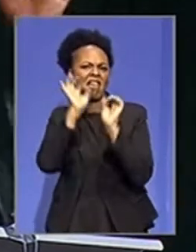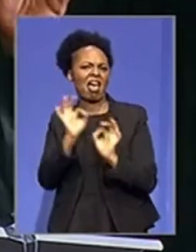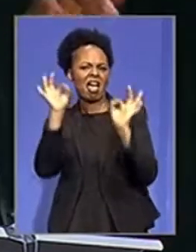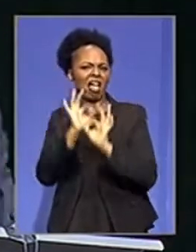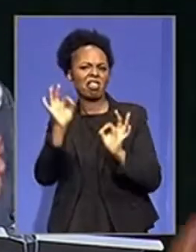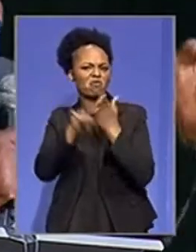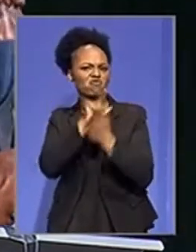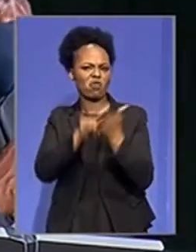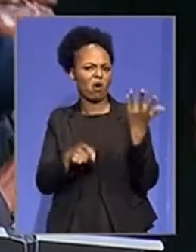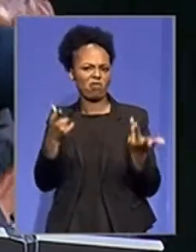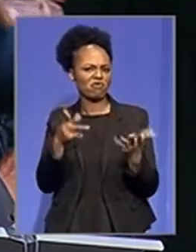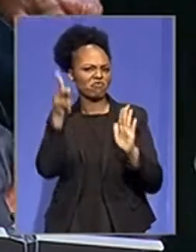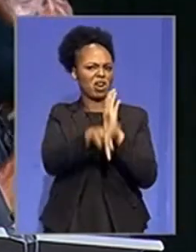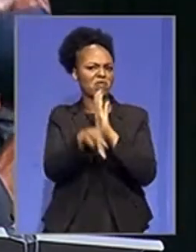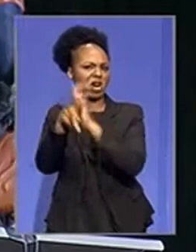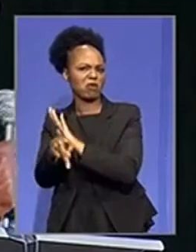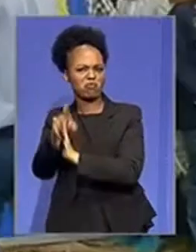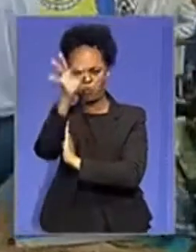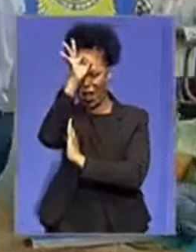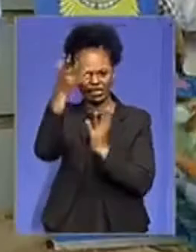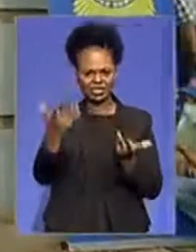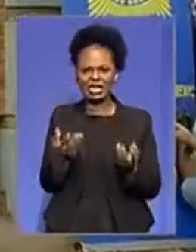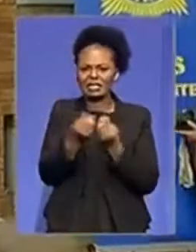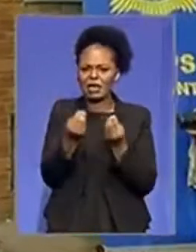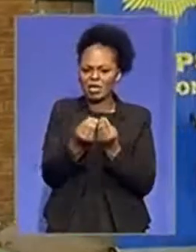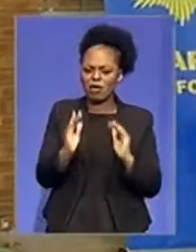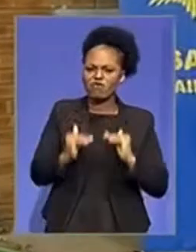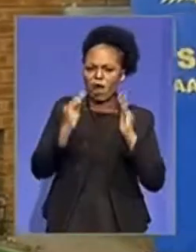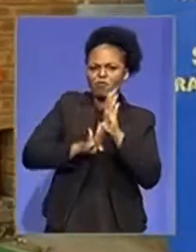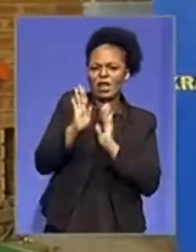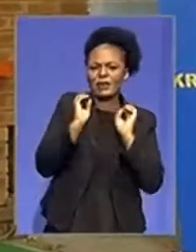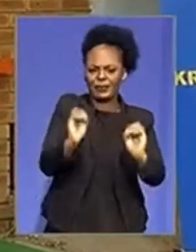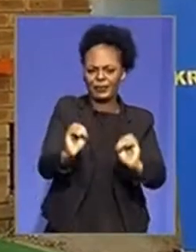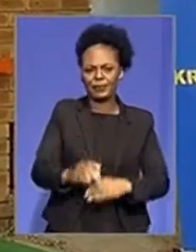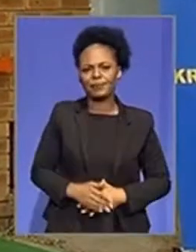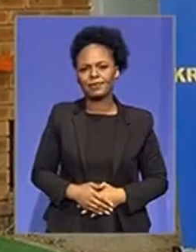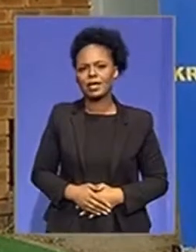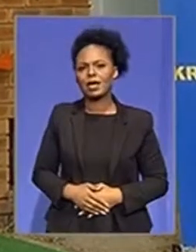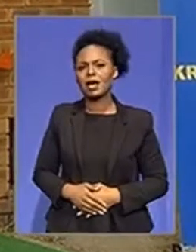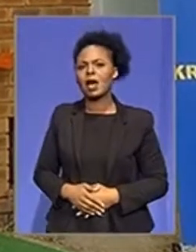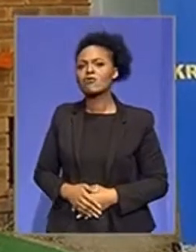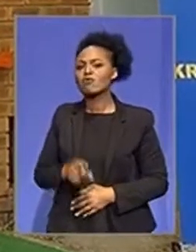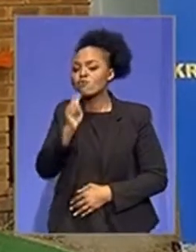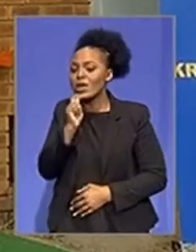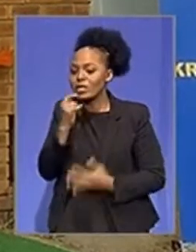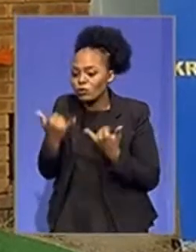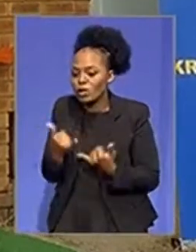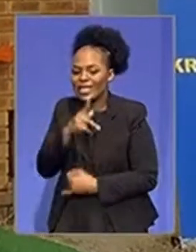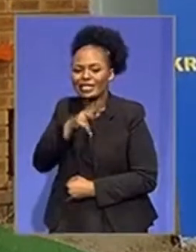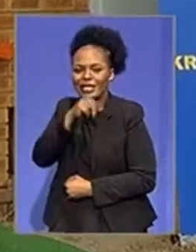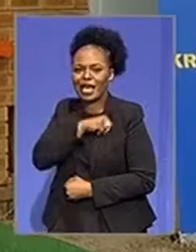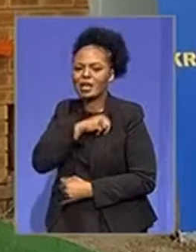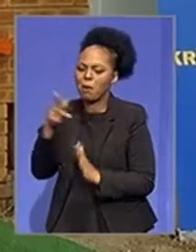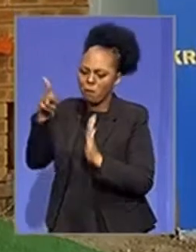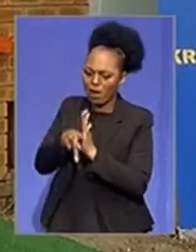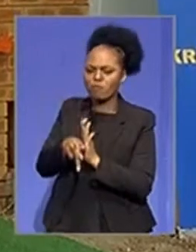a narrative that is developing. Ho bolawe mohlanka e mong wa sepolesa ho seng ha kajeno KwaZulu-Natal,